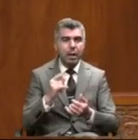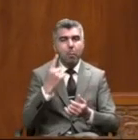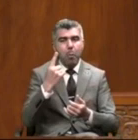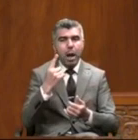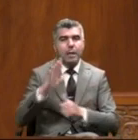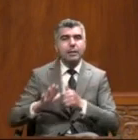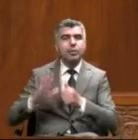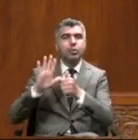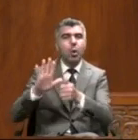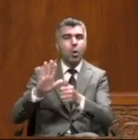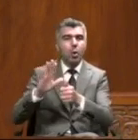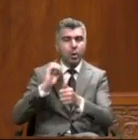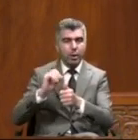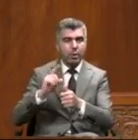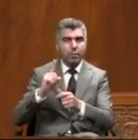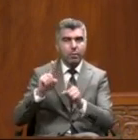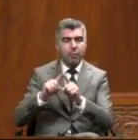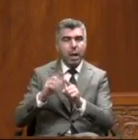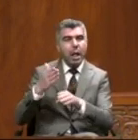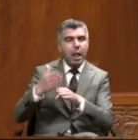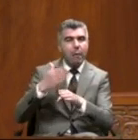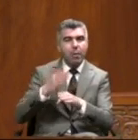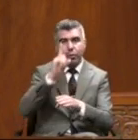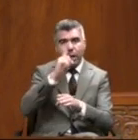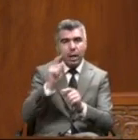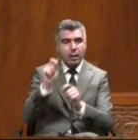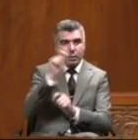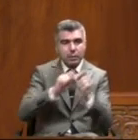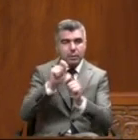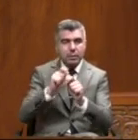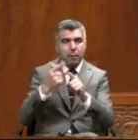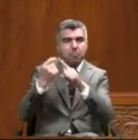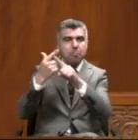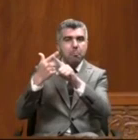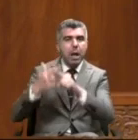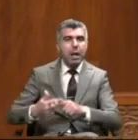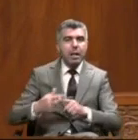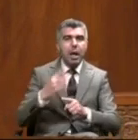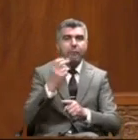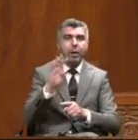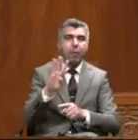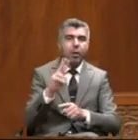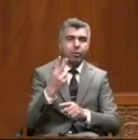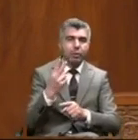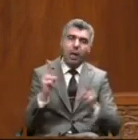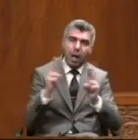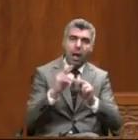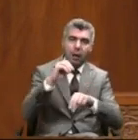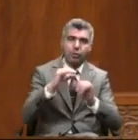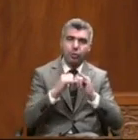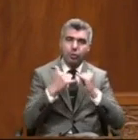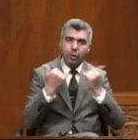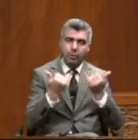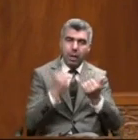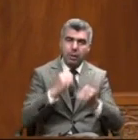الموعد القادم ان شاء الله غادي يكون قبل اعداد مشروع قانون الماليه لسنه 2024 وكما قلت